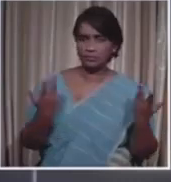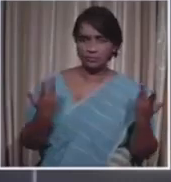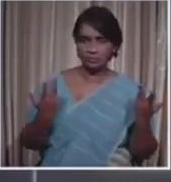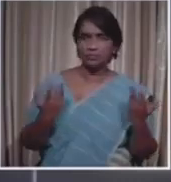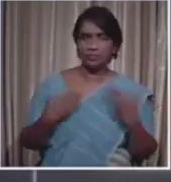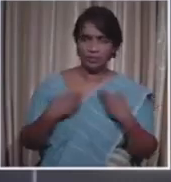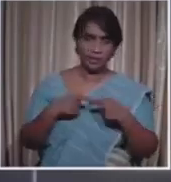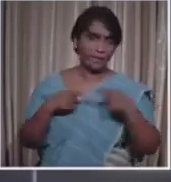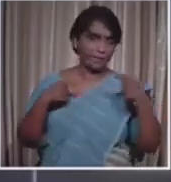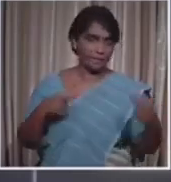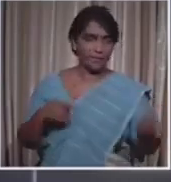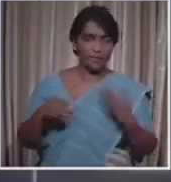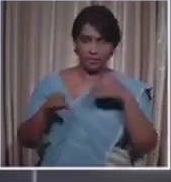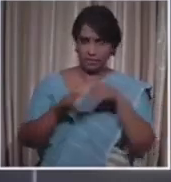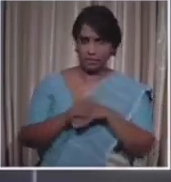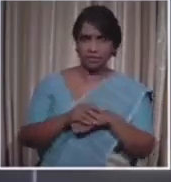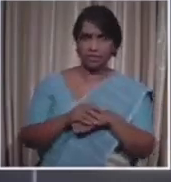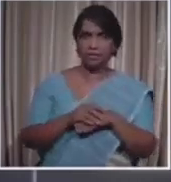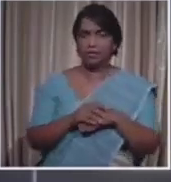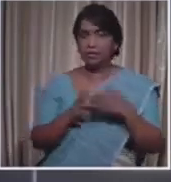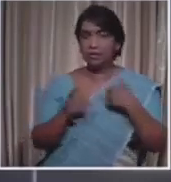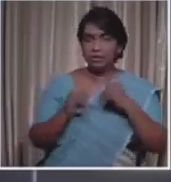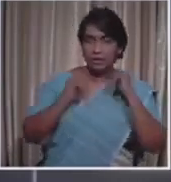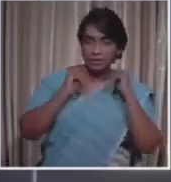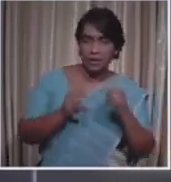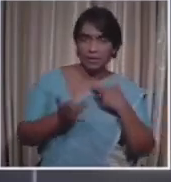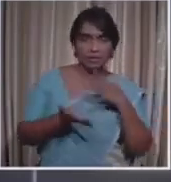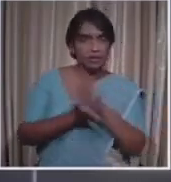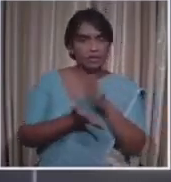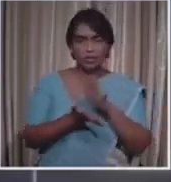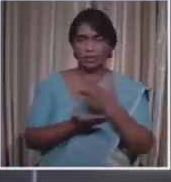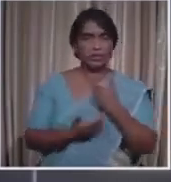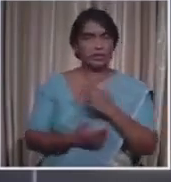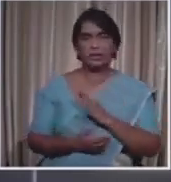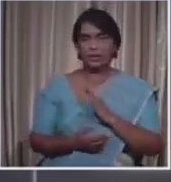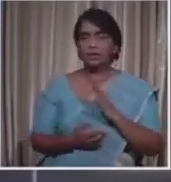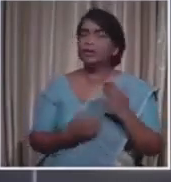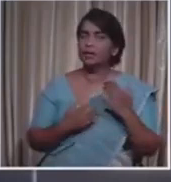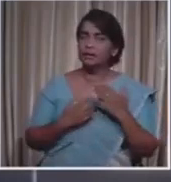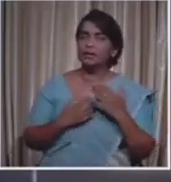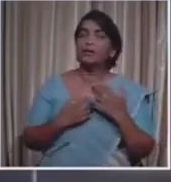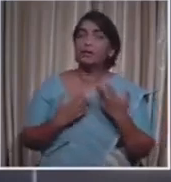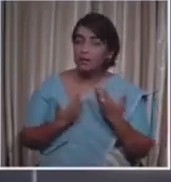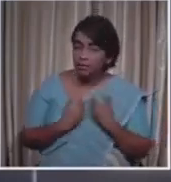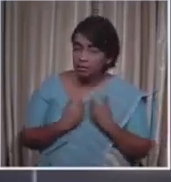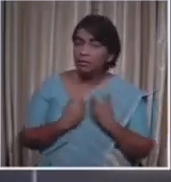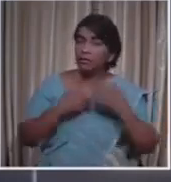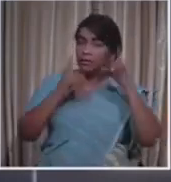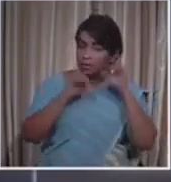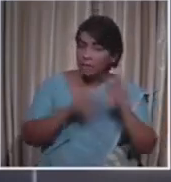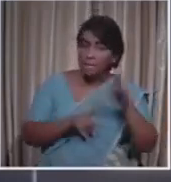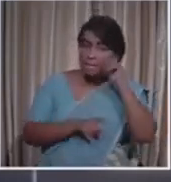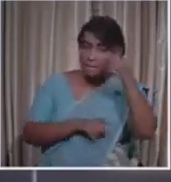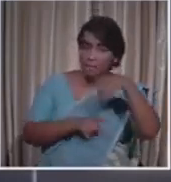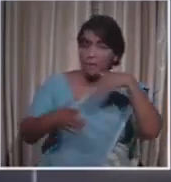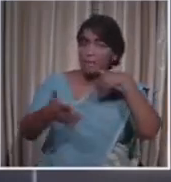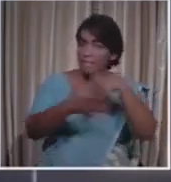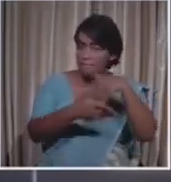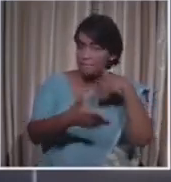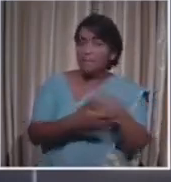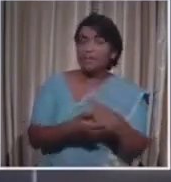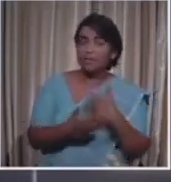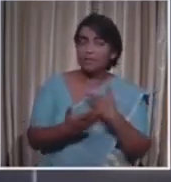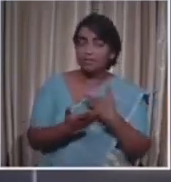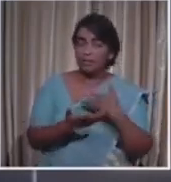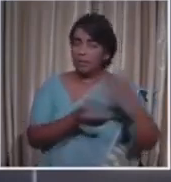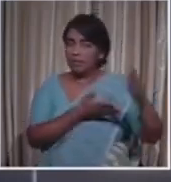අපි විපක්ෂේ හිටියයි කියලා අපි මේකෙන් කාලකන්ණි සන්තෝෂයක් ලබන්නේ නැහැ. අපි අපිටත් ඒ ඒ මිනිස්සුන්ගේ පීඩාවෙන් ගොඩ එන්න පුළුවන්